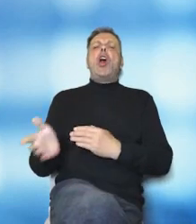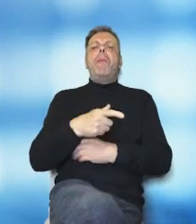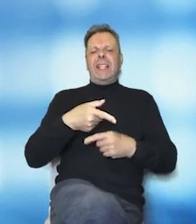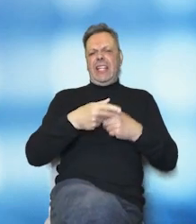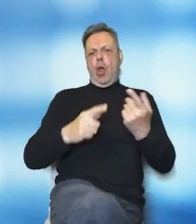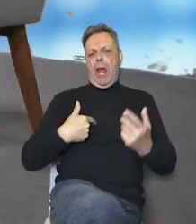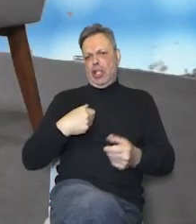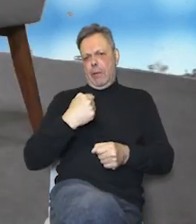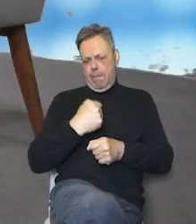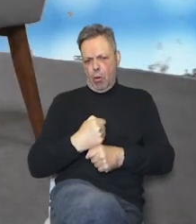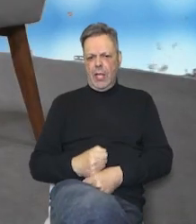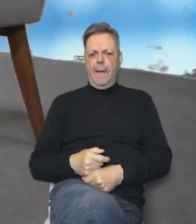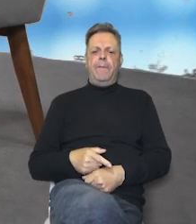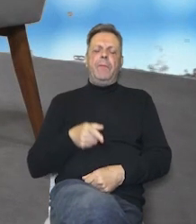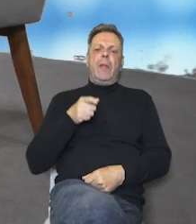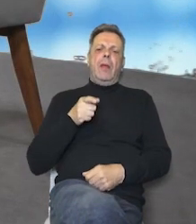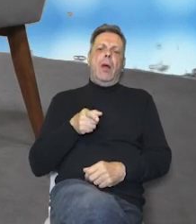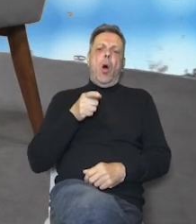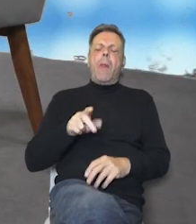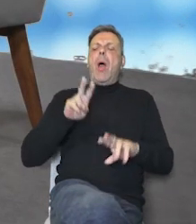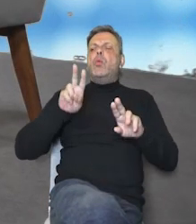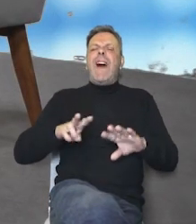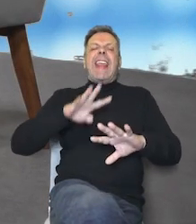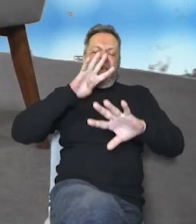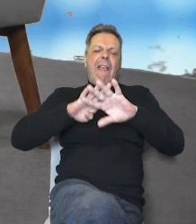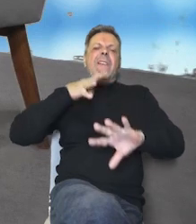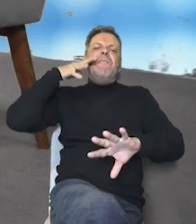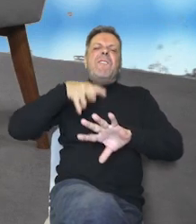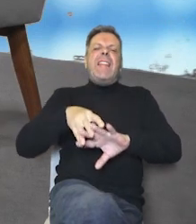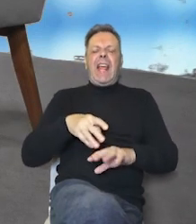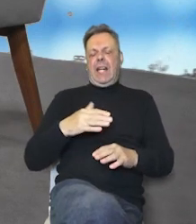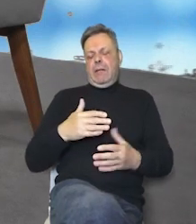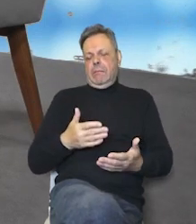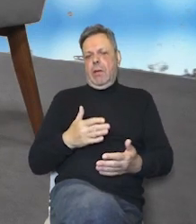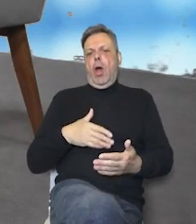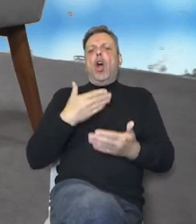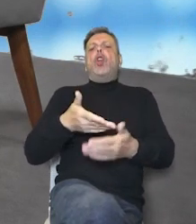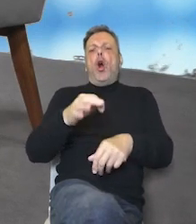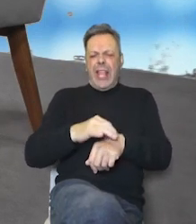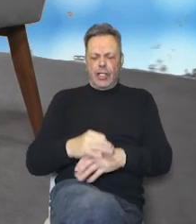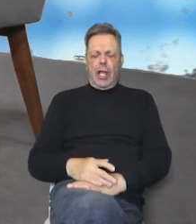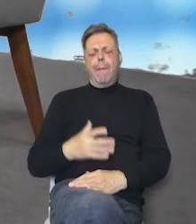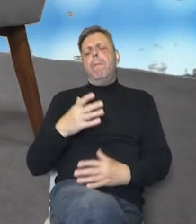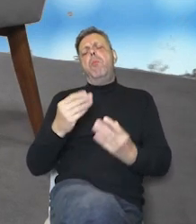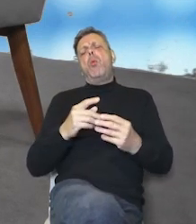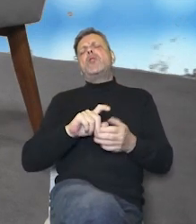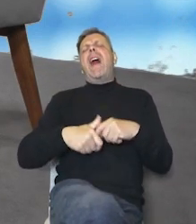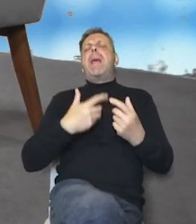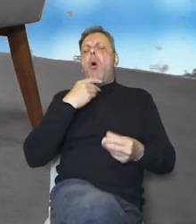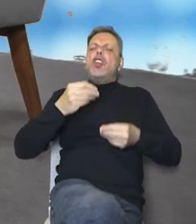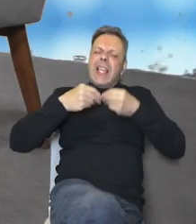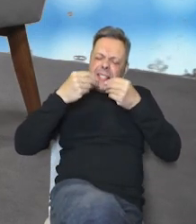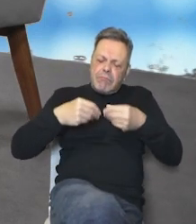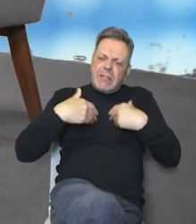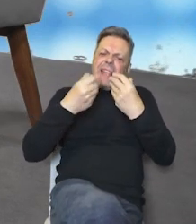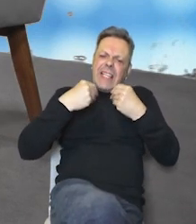jedan filter na putu do vas. Tako je. I može puno toga i savjetovati pacijentima da vas ne